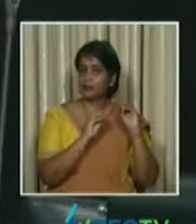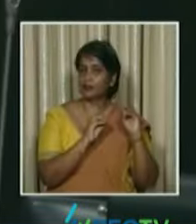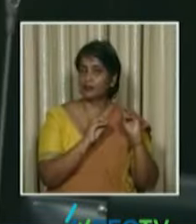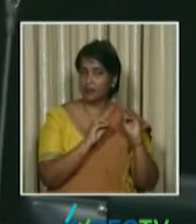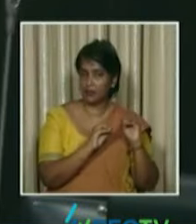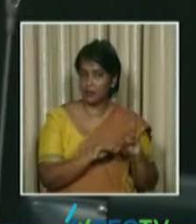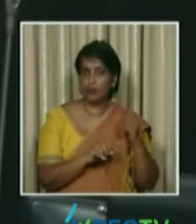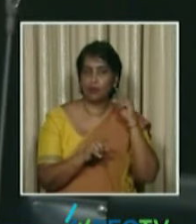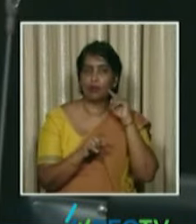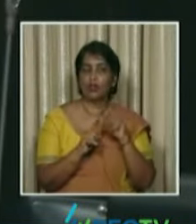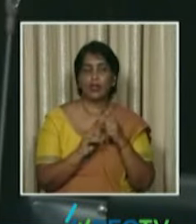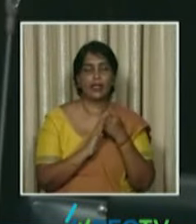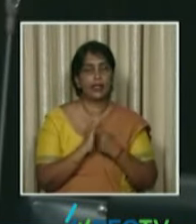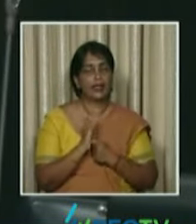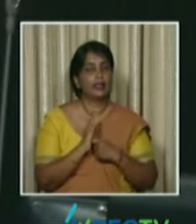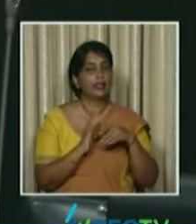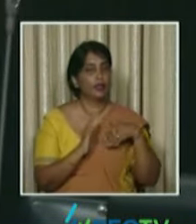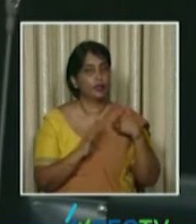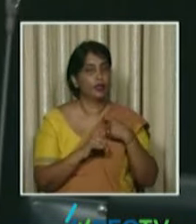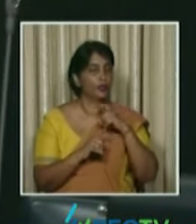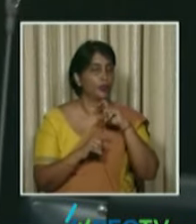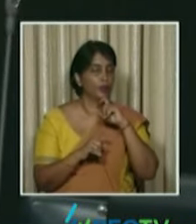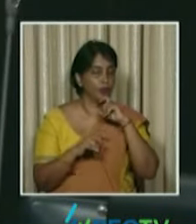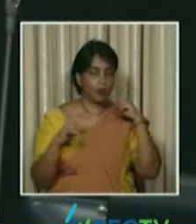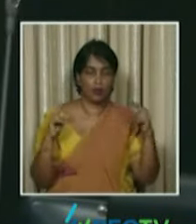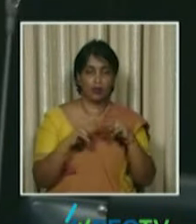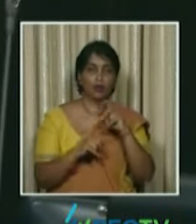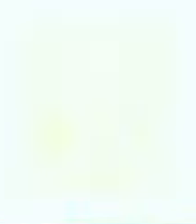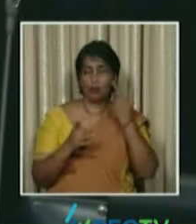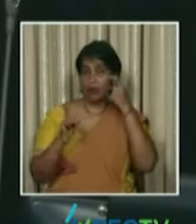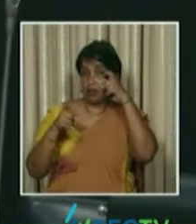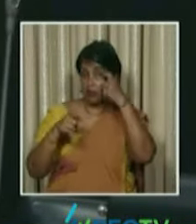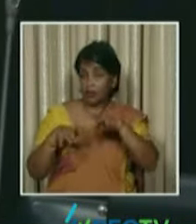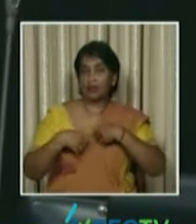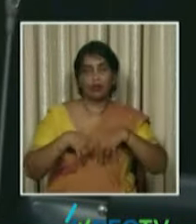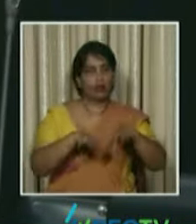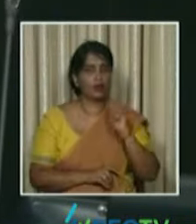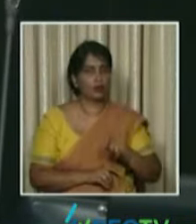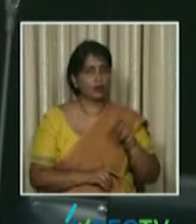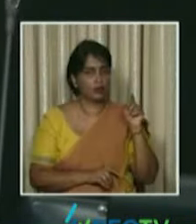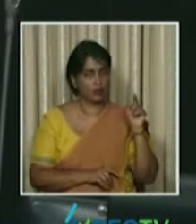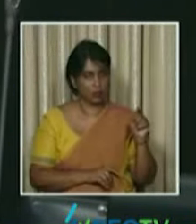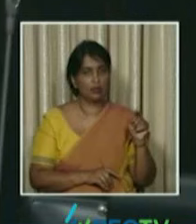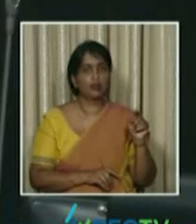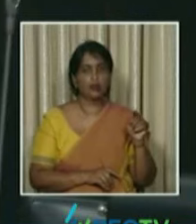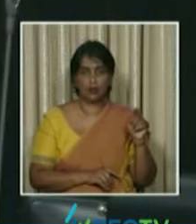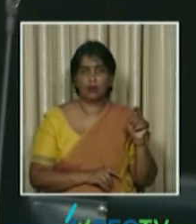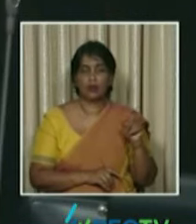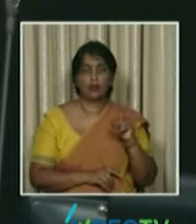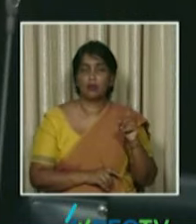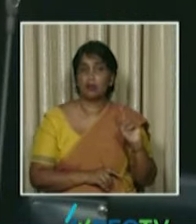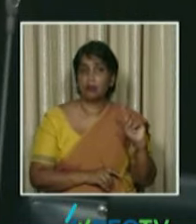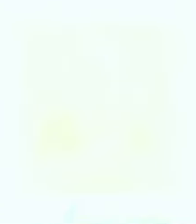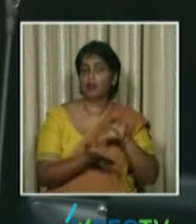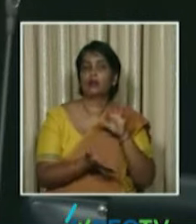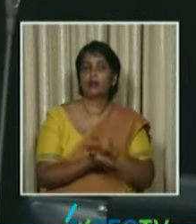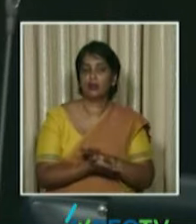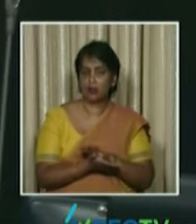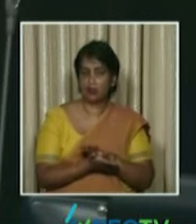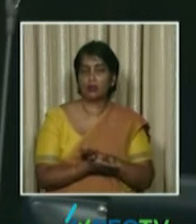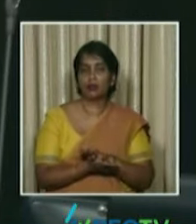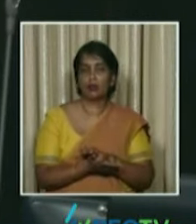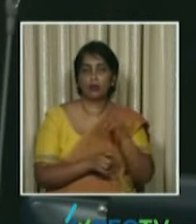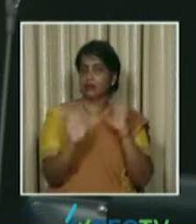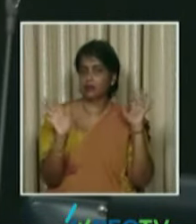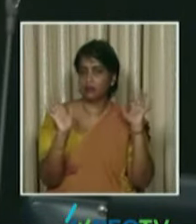ඒ පිළිබඳව නීතිපතිතුමා මහාධිකරණයේ අධිචෝදනාවක් ඉදිරිපත් කරා. නමුත් කොළඹ මහාධිකරණයේ නියෝගයේ තීන්දුව දුන්නා චුද්දිත